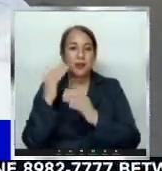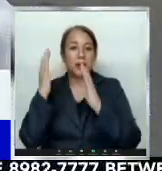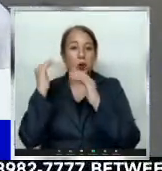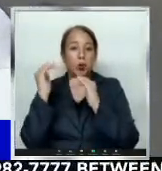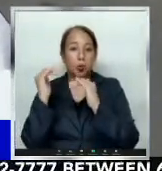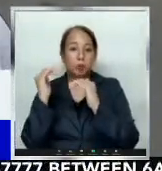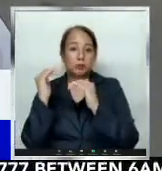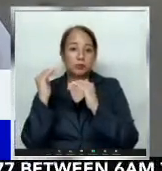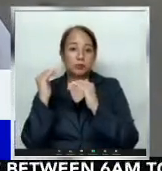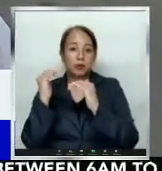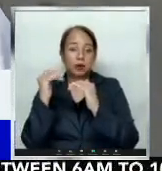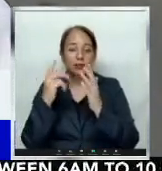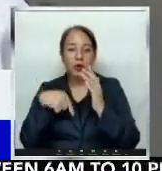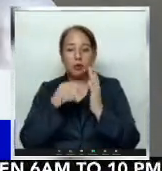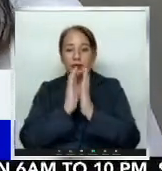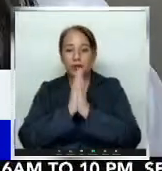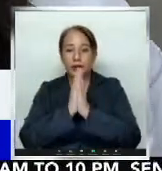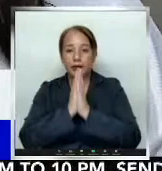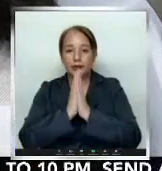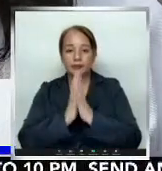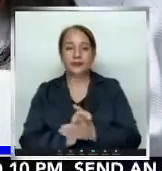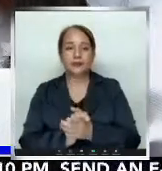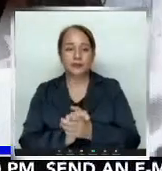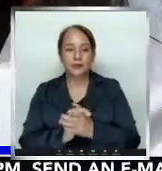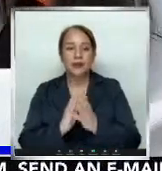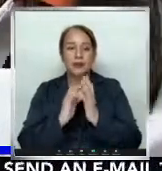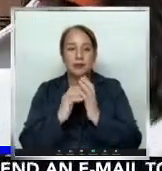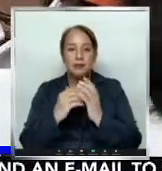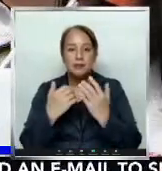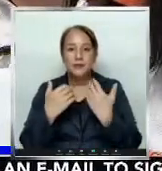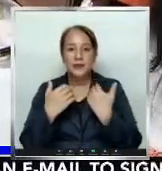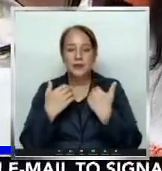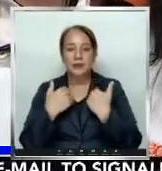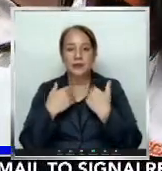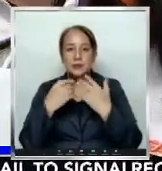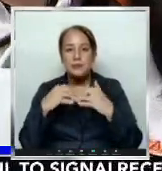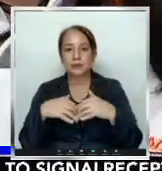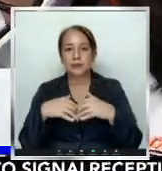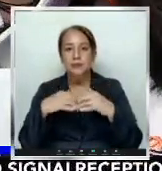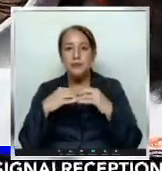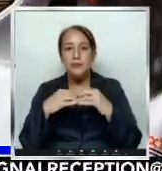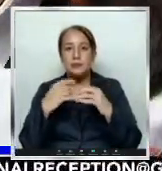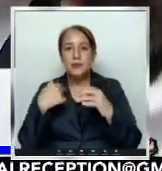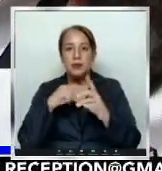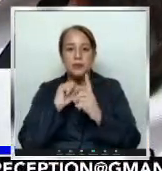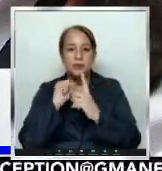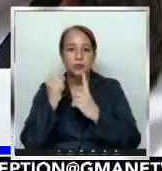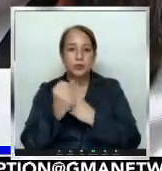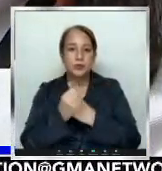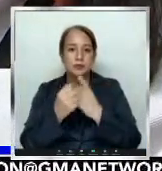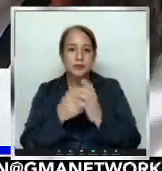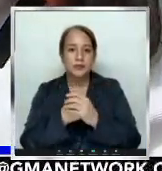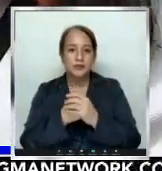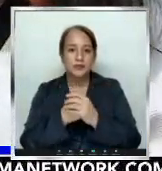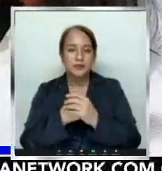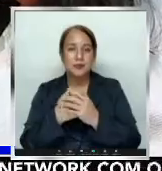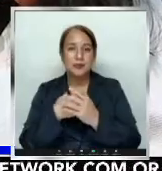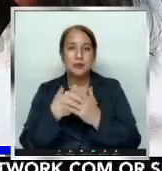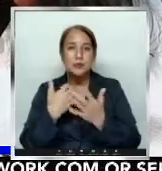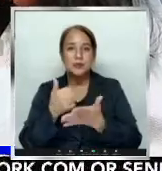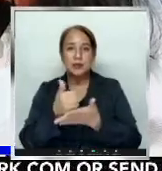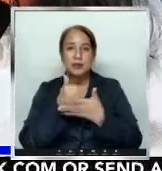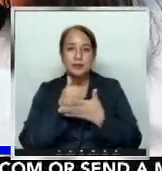prayer namin. May umuunlad naman po ang kaano namin kalagayan. Tinutulungan po kami.